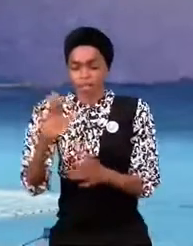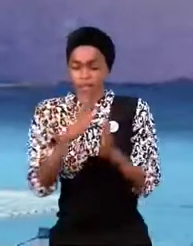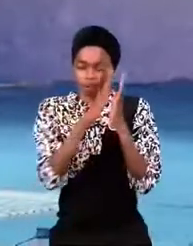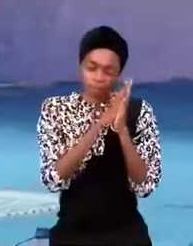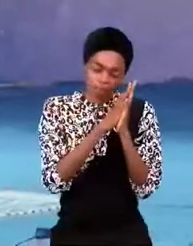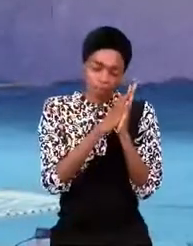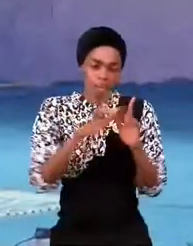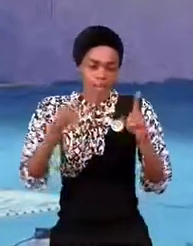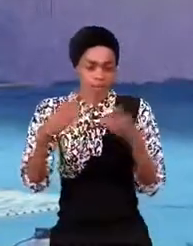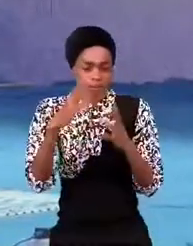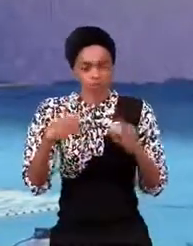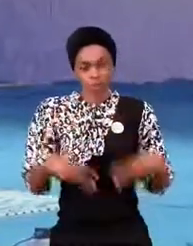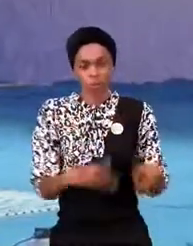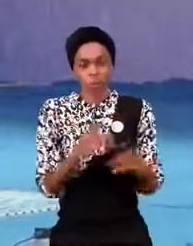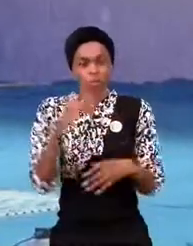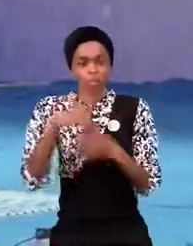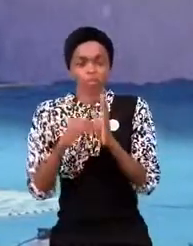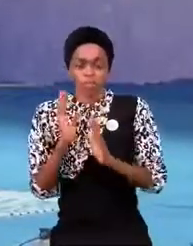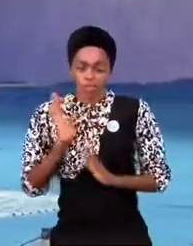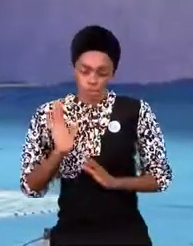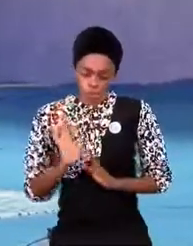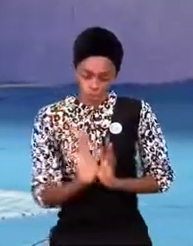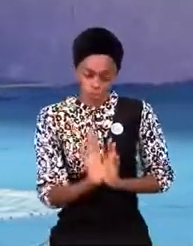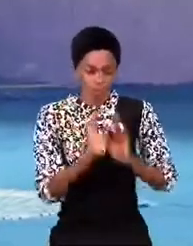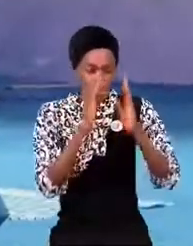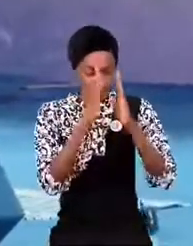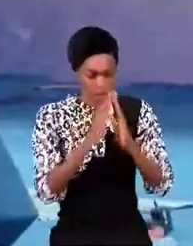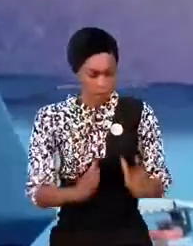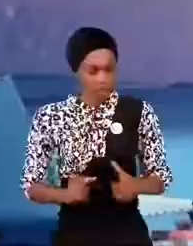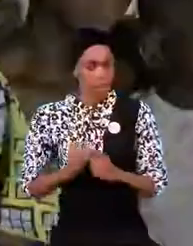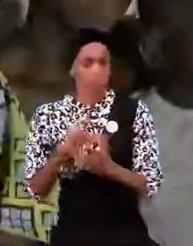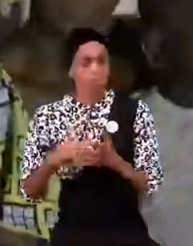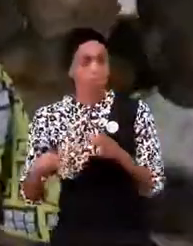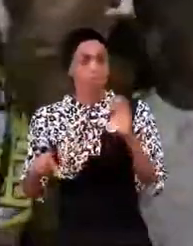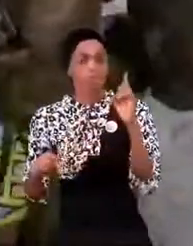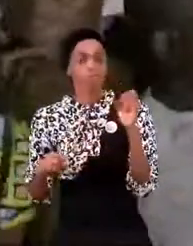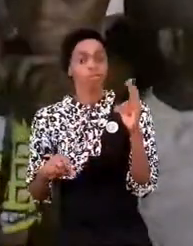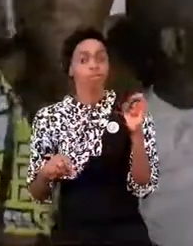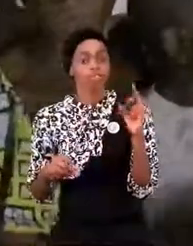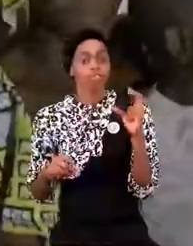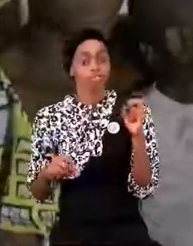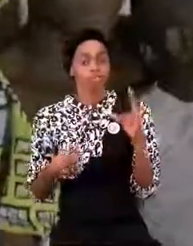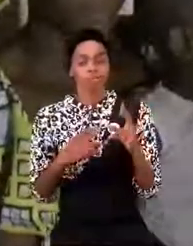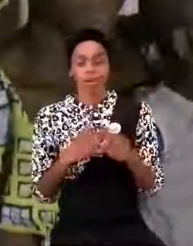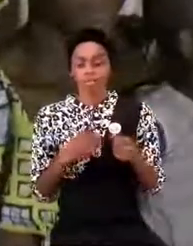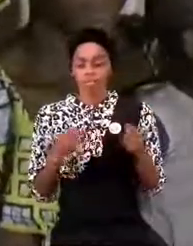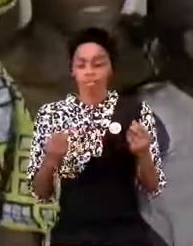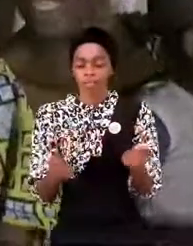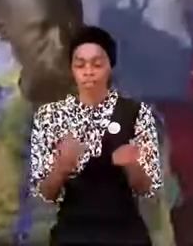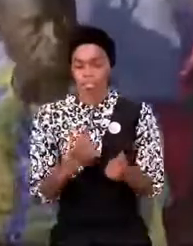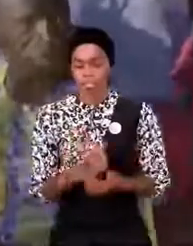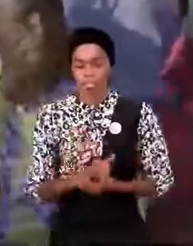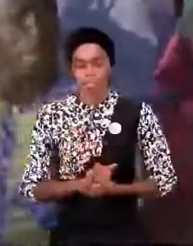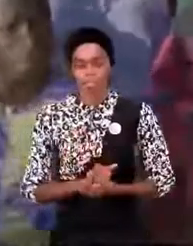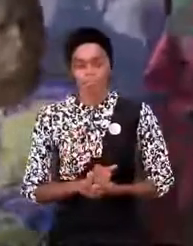12. Et à l'instant, dis à ton voisin là-bas, immédiatement.